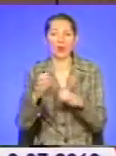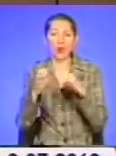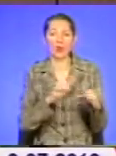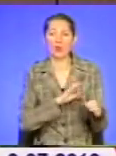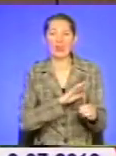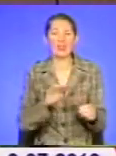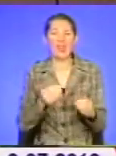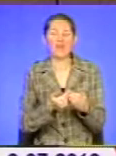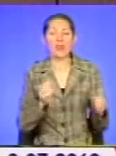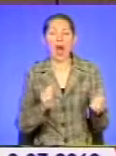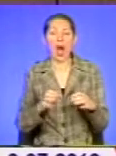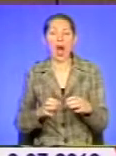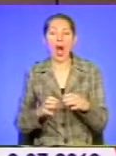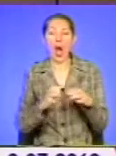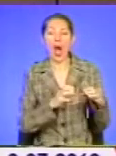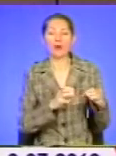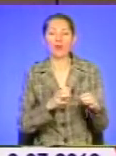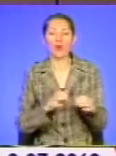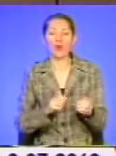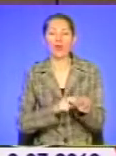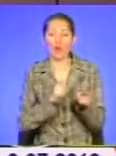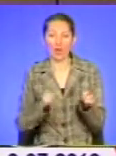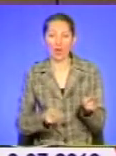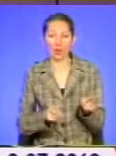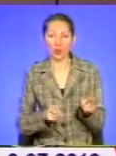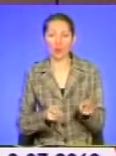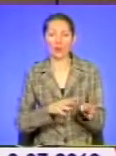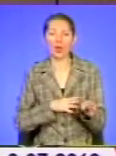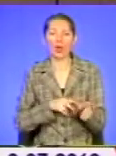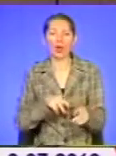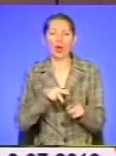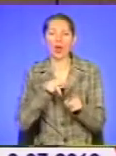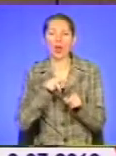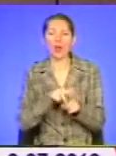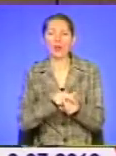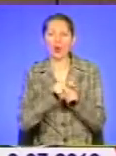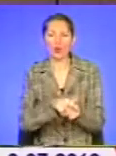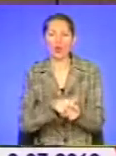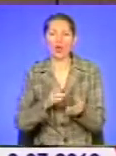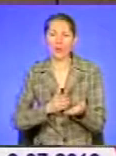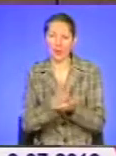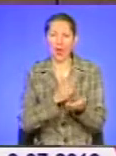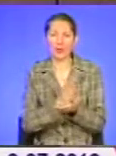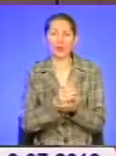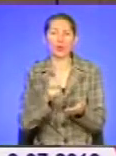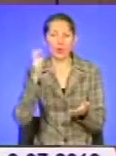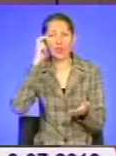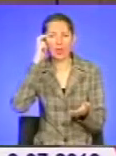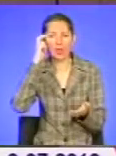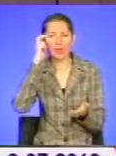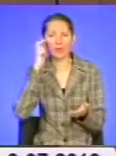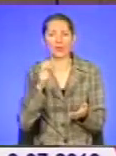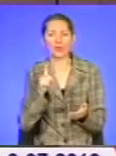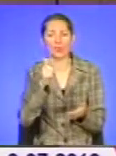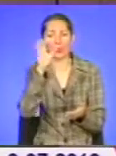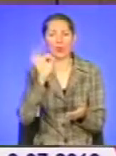до столиці. Як круглорічно це практично загружені йдуть поїзда 100%. І